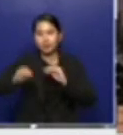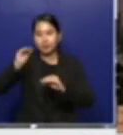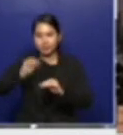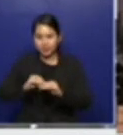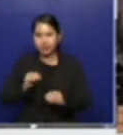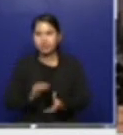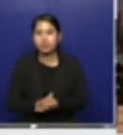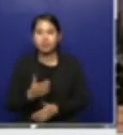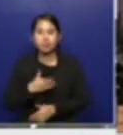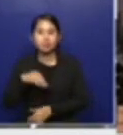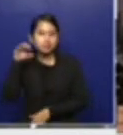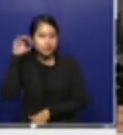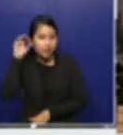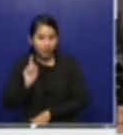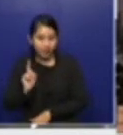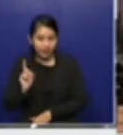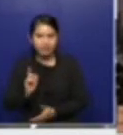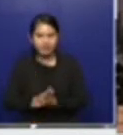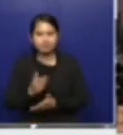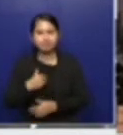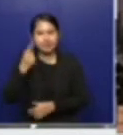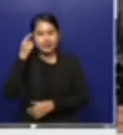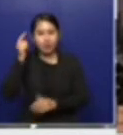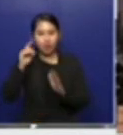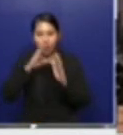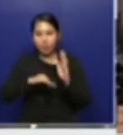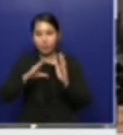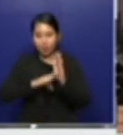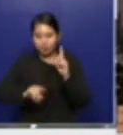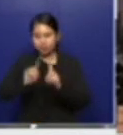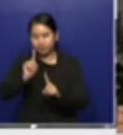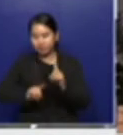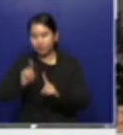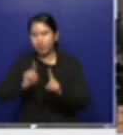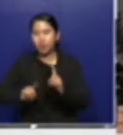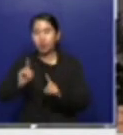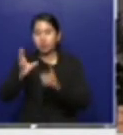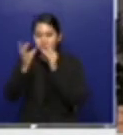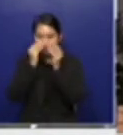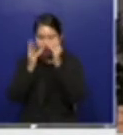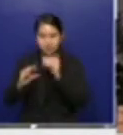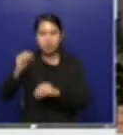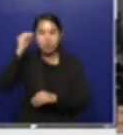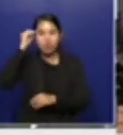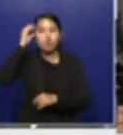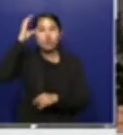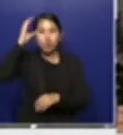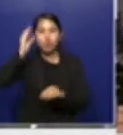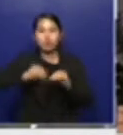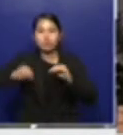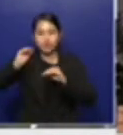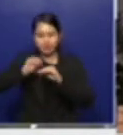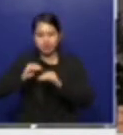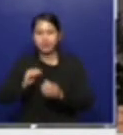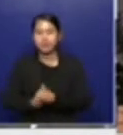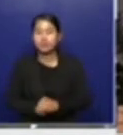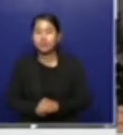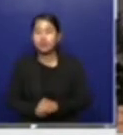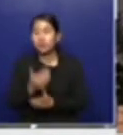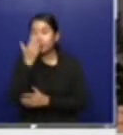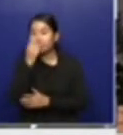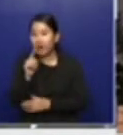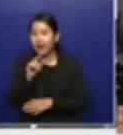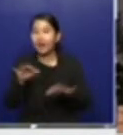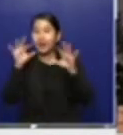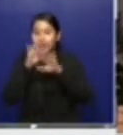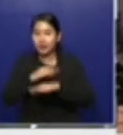ติได้ผมเชื่อว่าน่าจะมีการอบรมประเมินผลเพิ่มศักยภาพให้กับอสม.ให้มากขึ้นเพื่อเป็นฐานให้เ